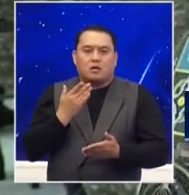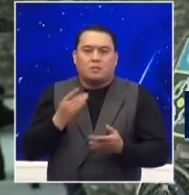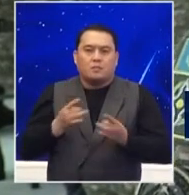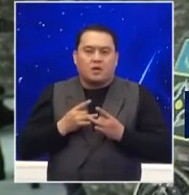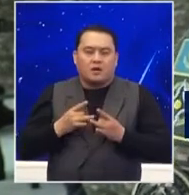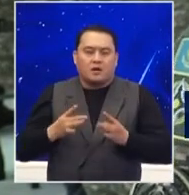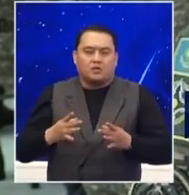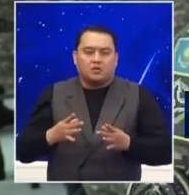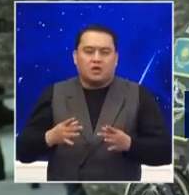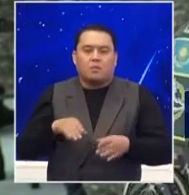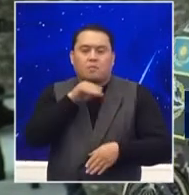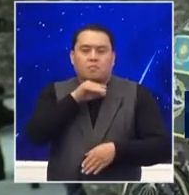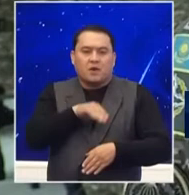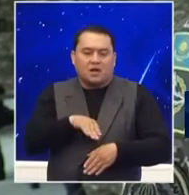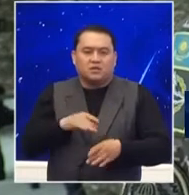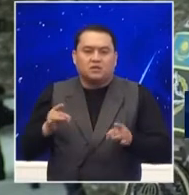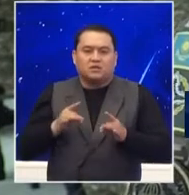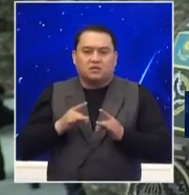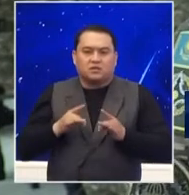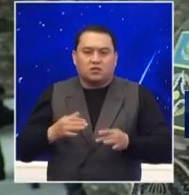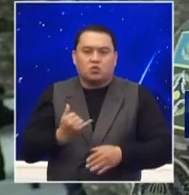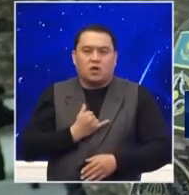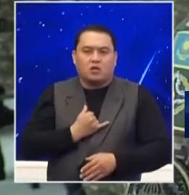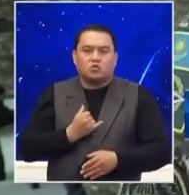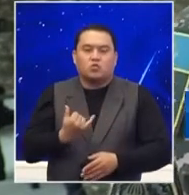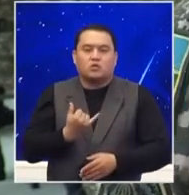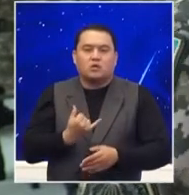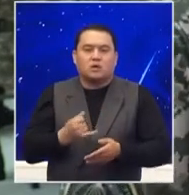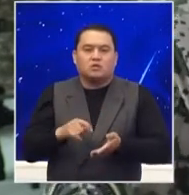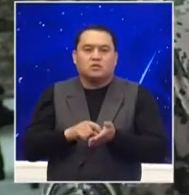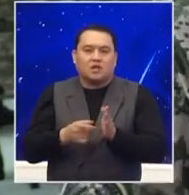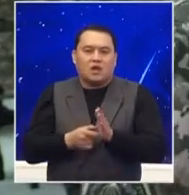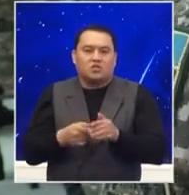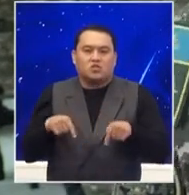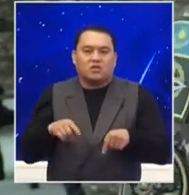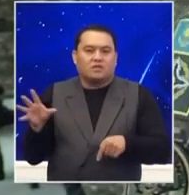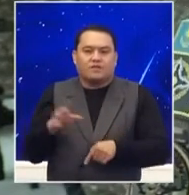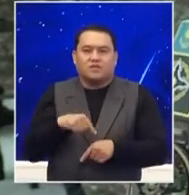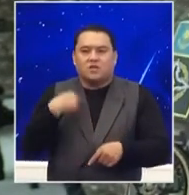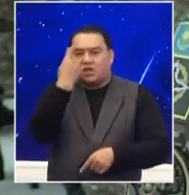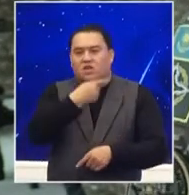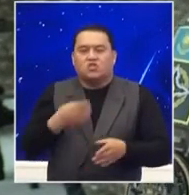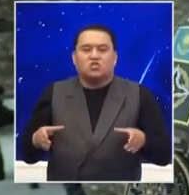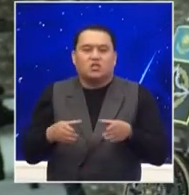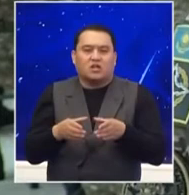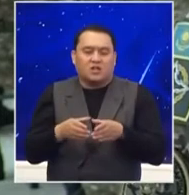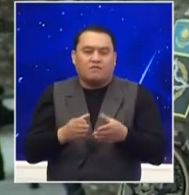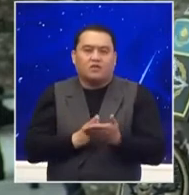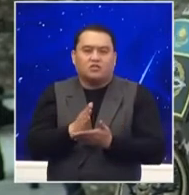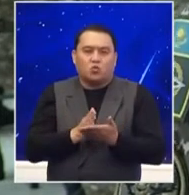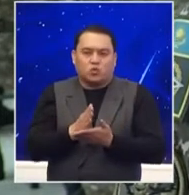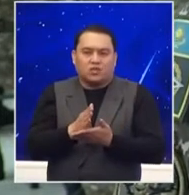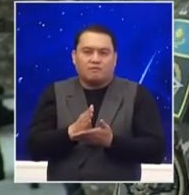отмечают сегодня свой профессиональный праздник. В данном зале находится весь личный состав, который проходит службу